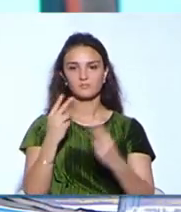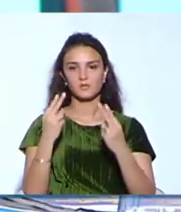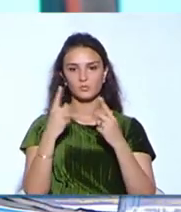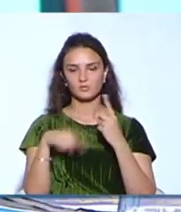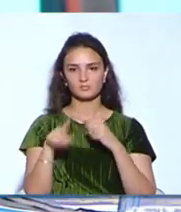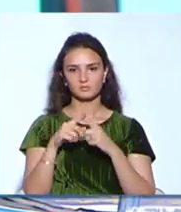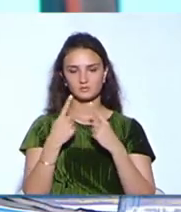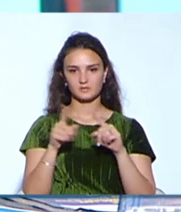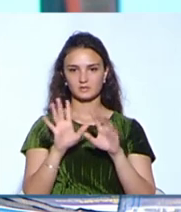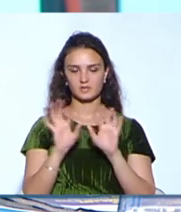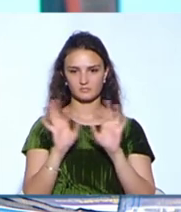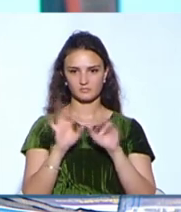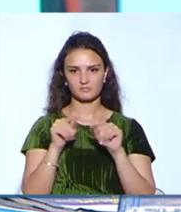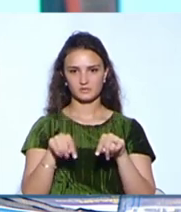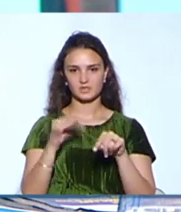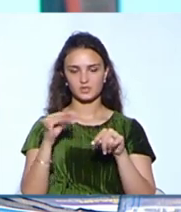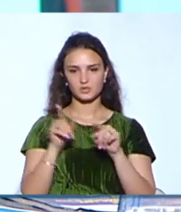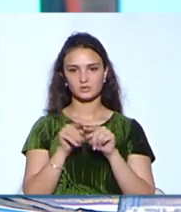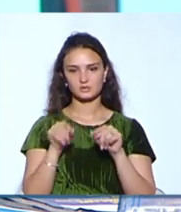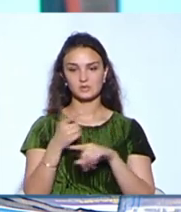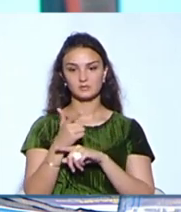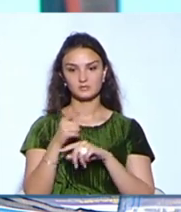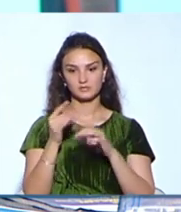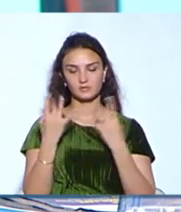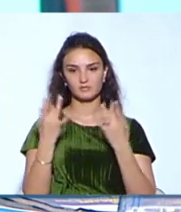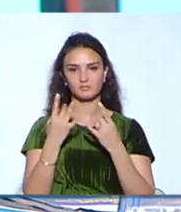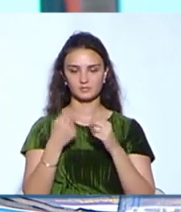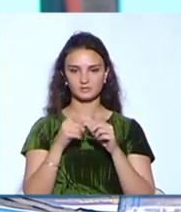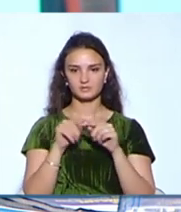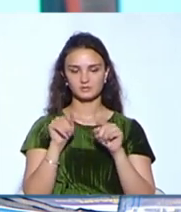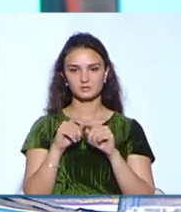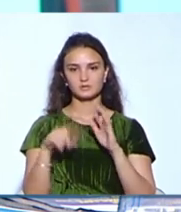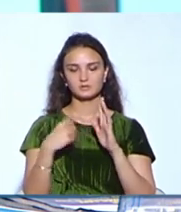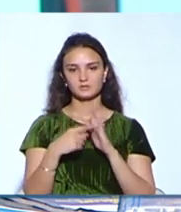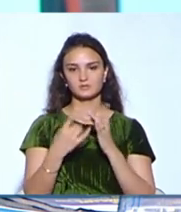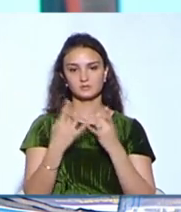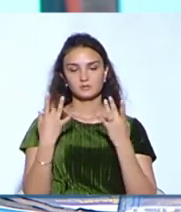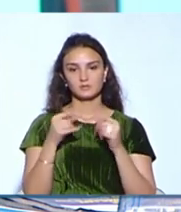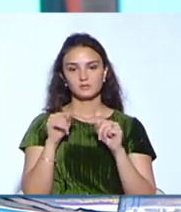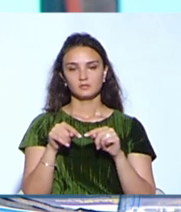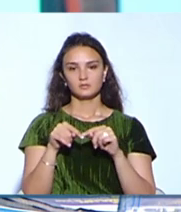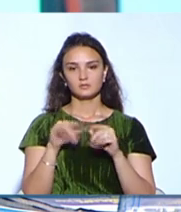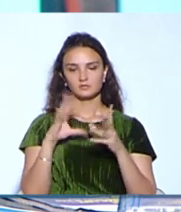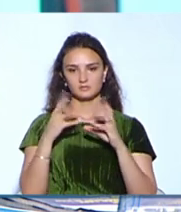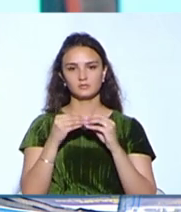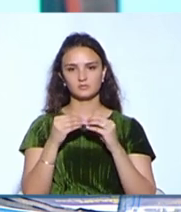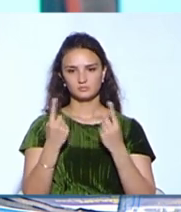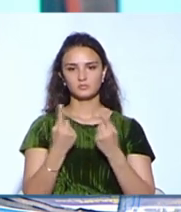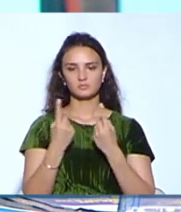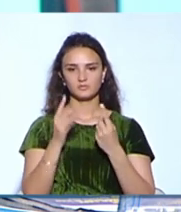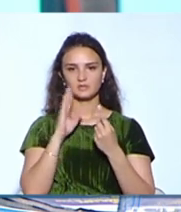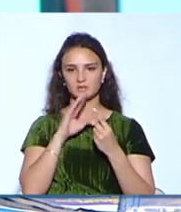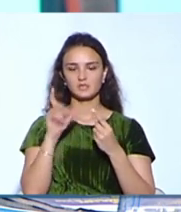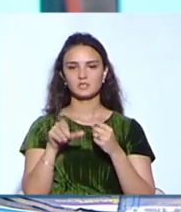რომ არ მოყვება ისეთ ისტორიას გვიყვება, სხვას რომ არ გაუზიარებს ისეთ სატკივარს გვიზიარებს ხოლმე. სრულიად ბუნებრივია, რომ